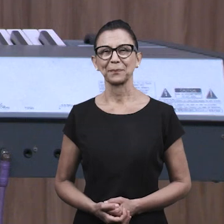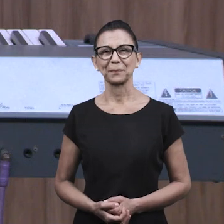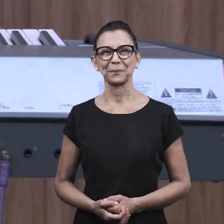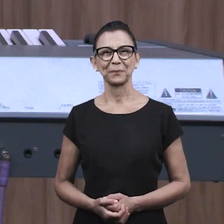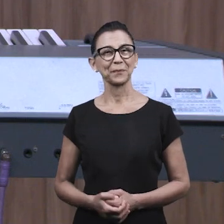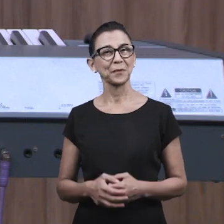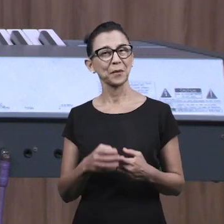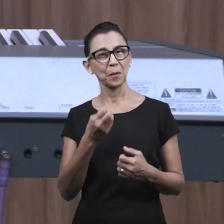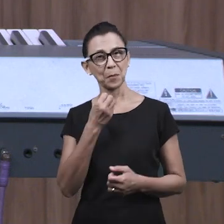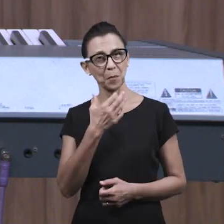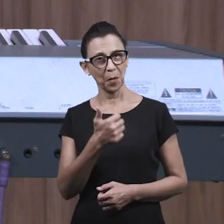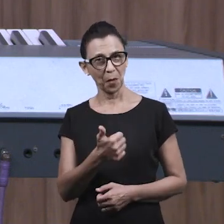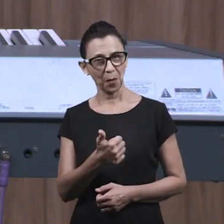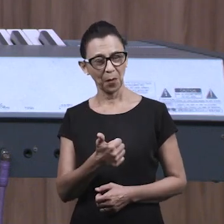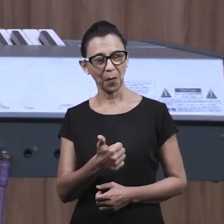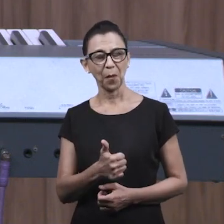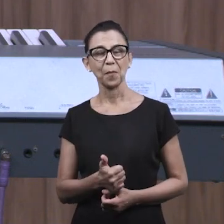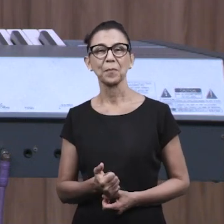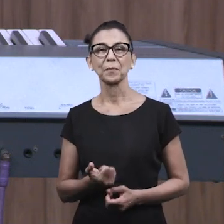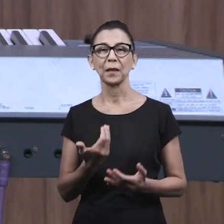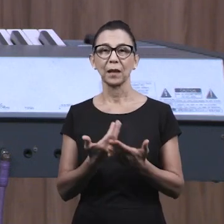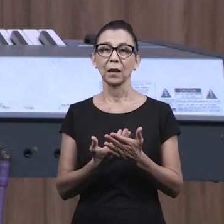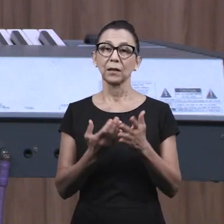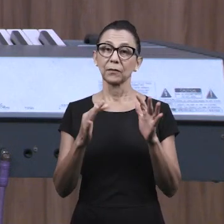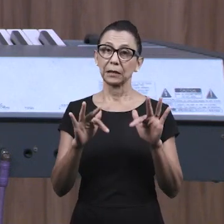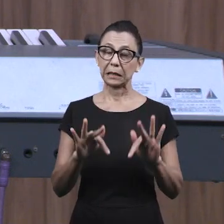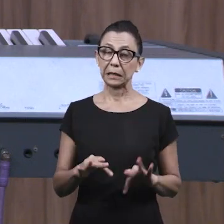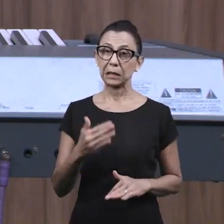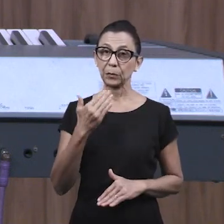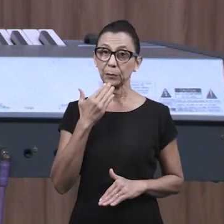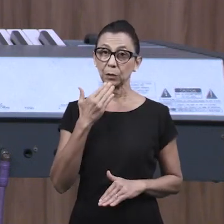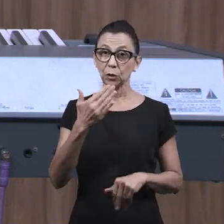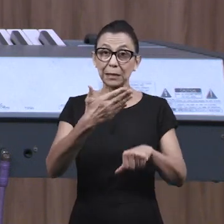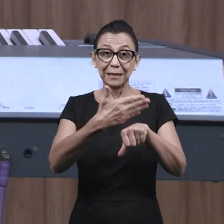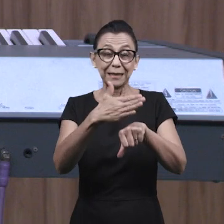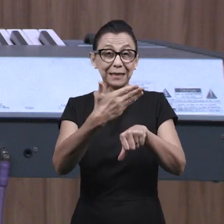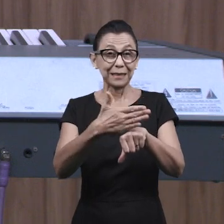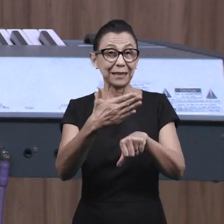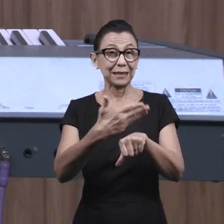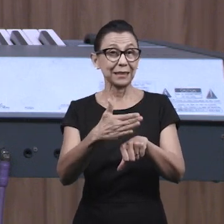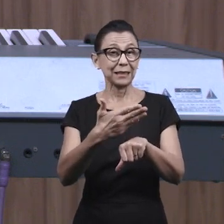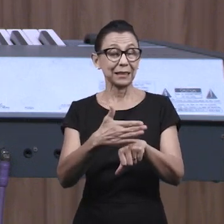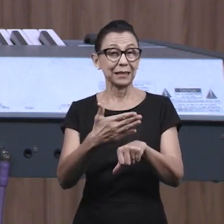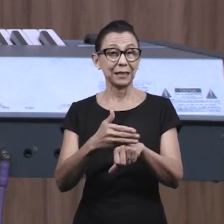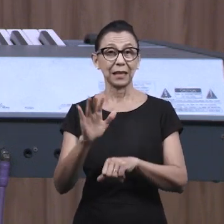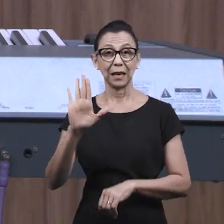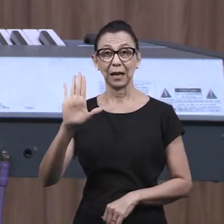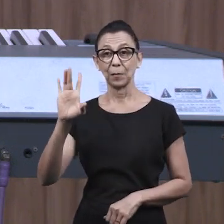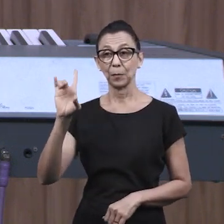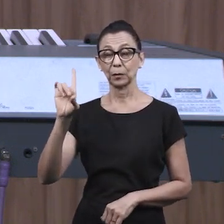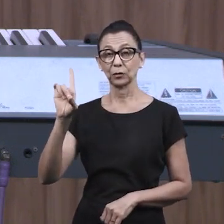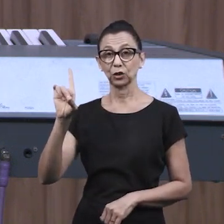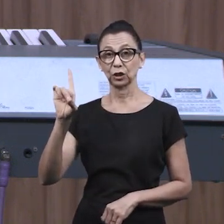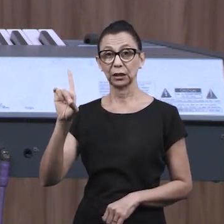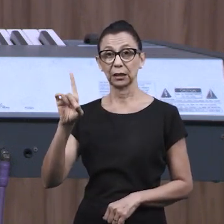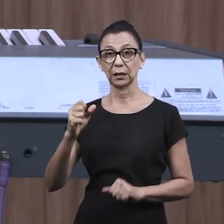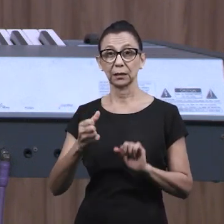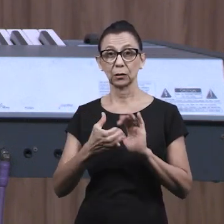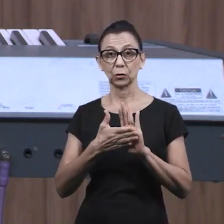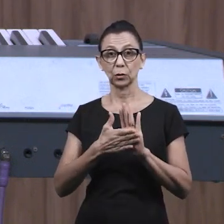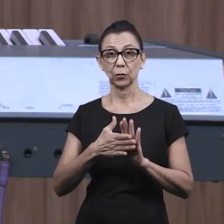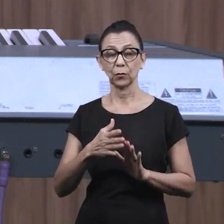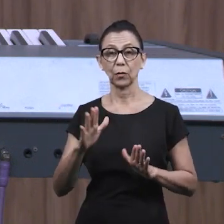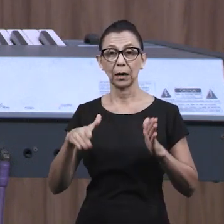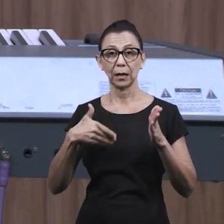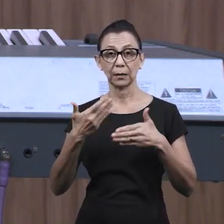Très bien. Donc ainsi, nous finalisons notre étude. Aujourd'hui, nous demandons que vous vous entraînez beaucoup la main droite de la